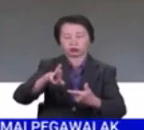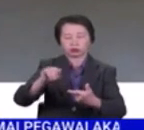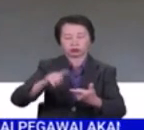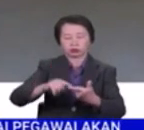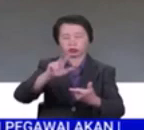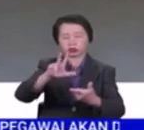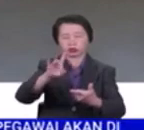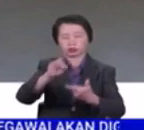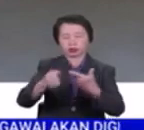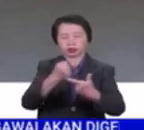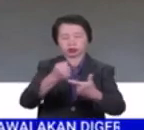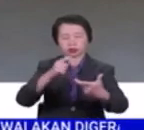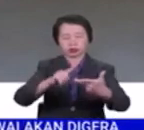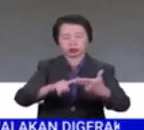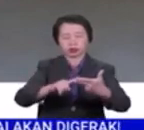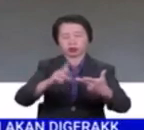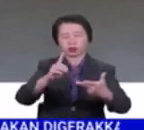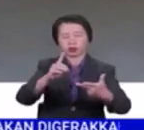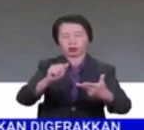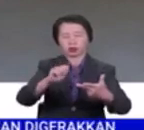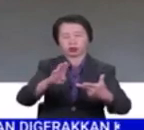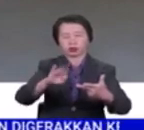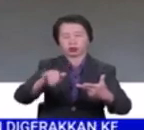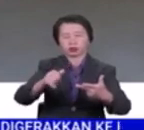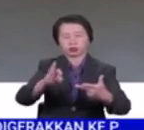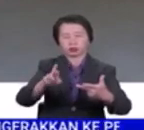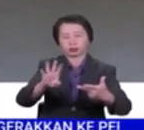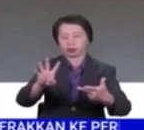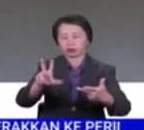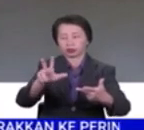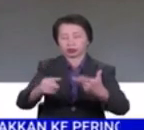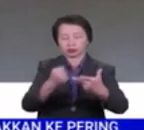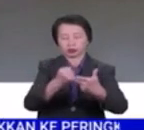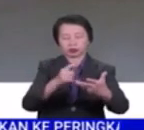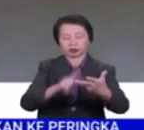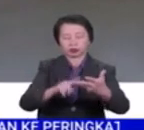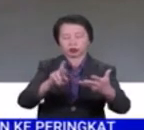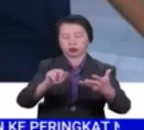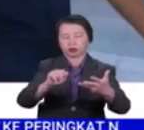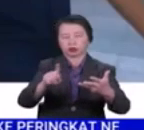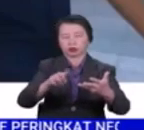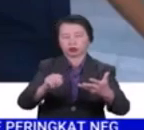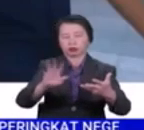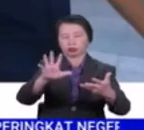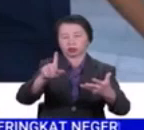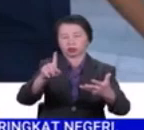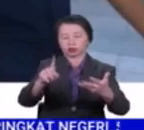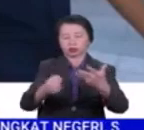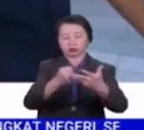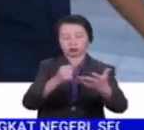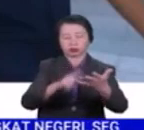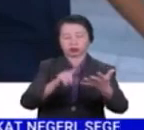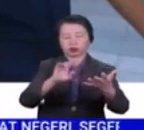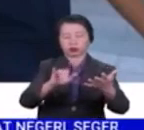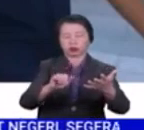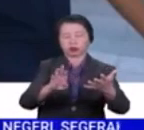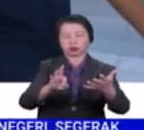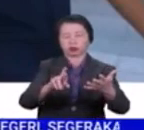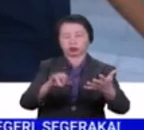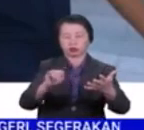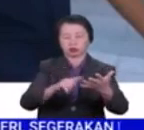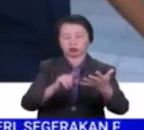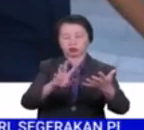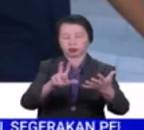38 tahun suhemi abdul-jabbar 43 tahun Ranji Halim 51 tahun Mama yusriza